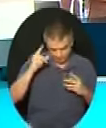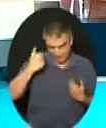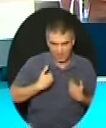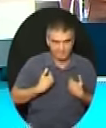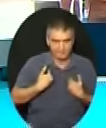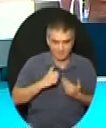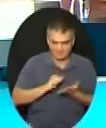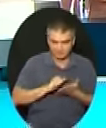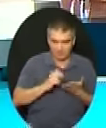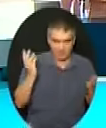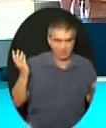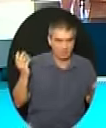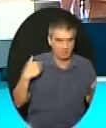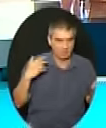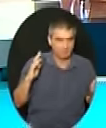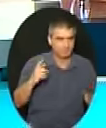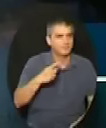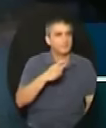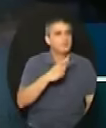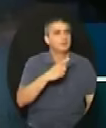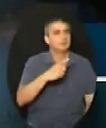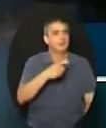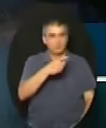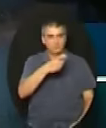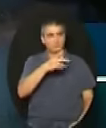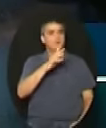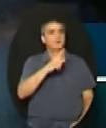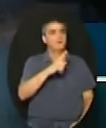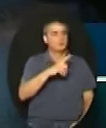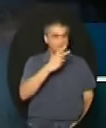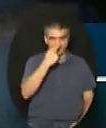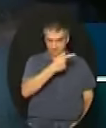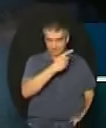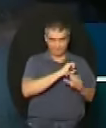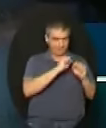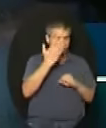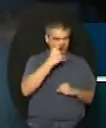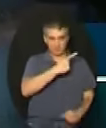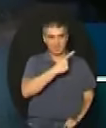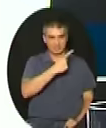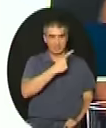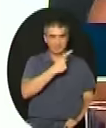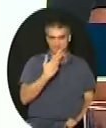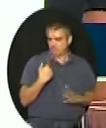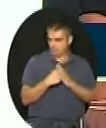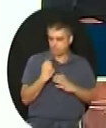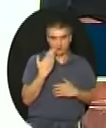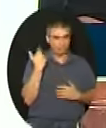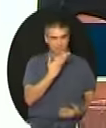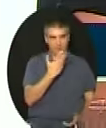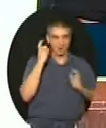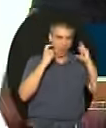מעבר לזה, אנחנו רואים את הפיגוע שהיה... לא, אמרתי, הוא חזר. מעבר לזה, הפיגוע שהיה רק בסוף השבוע